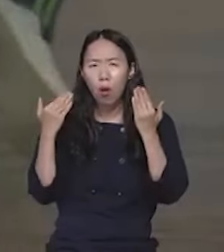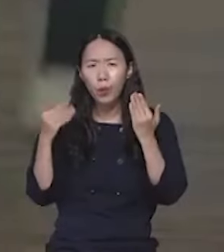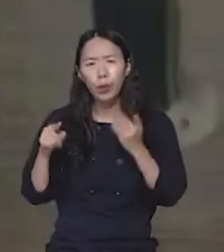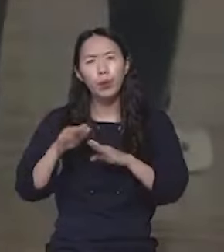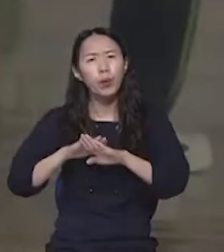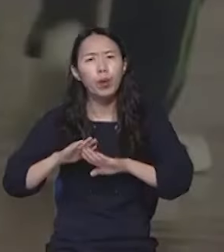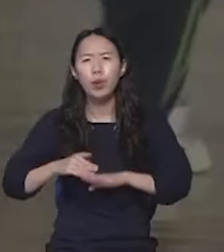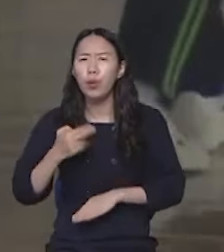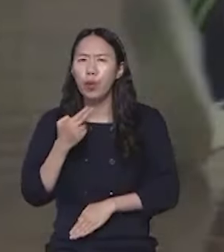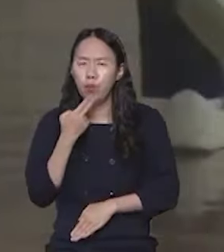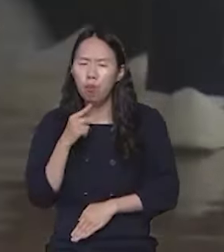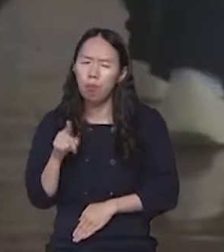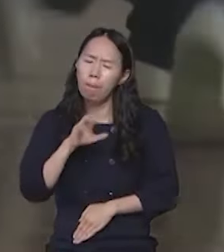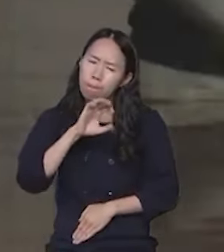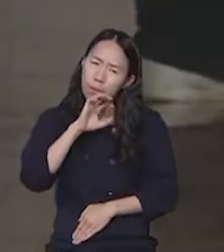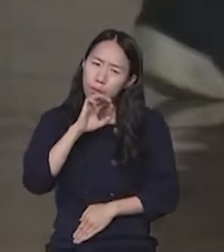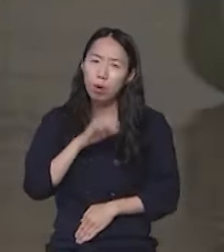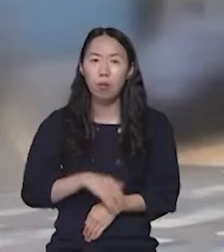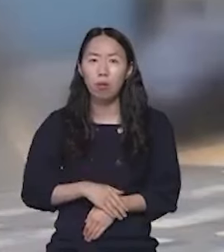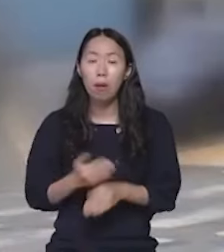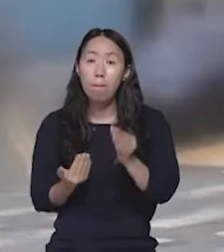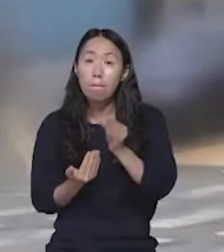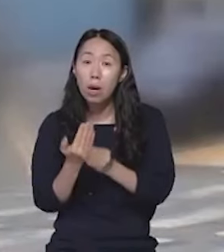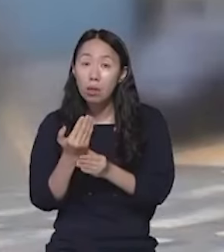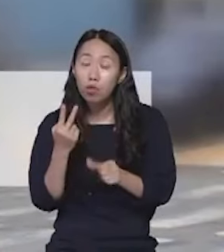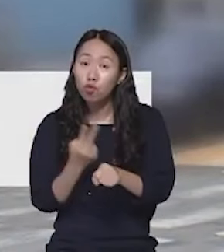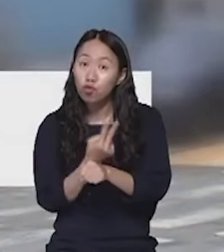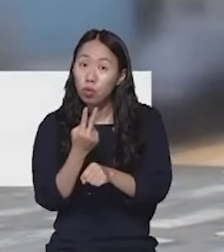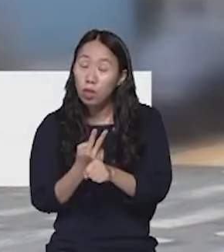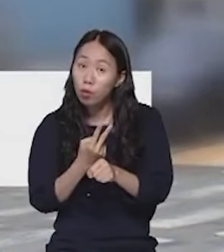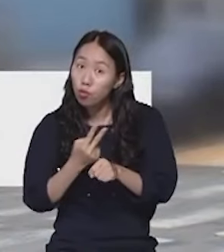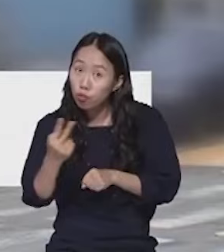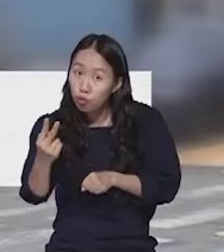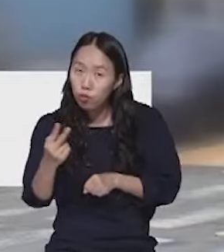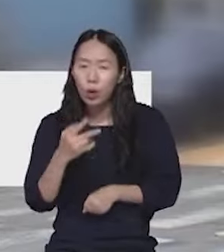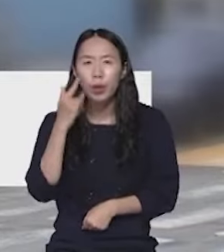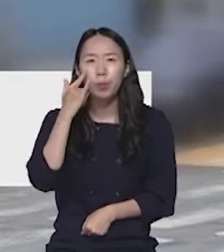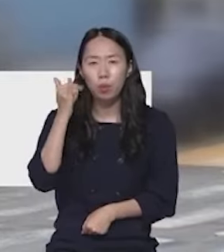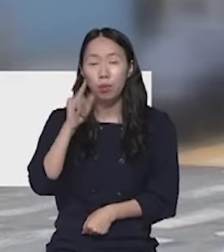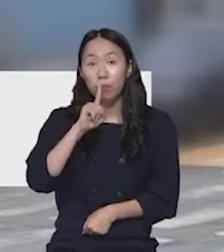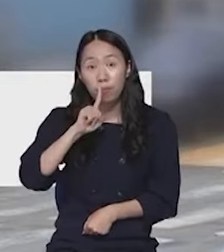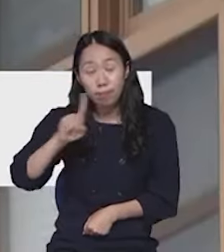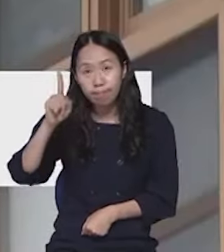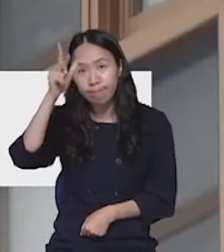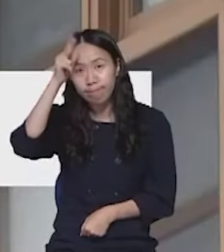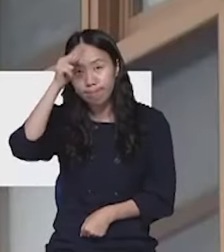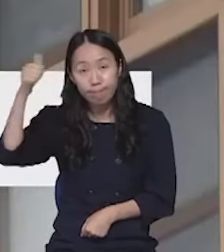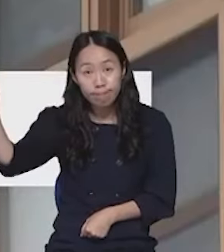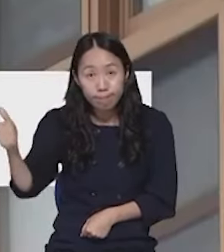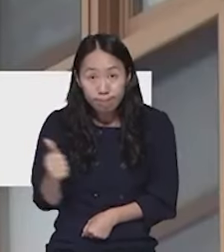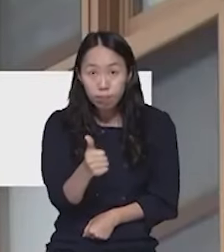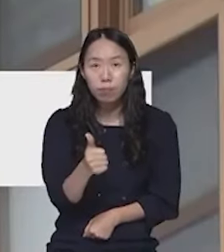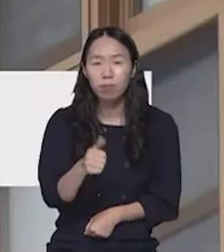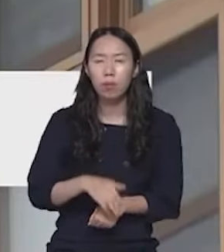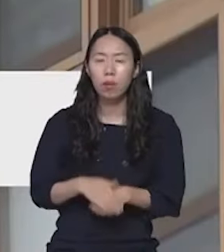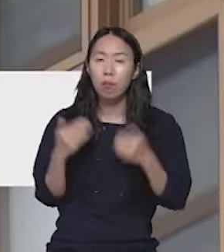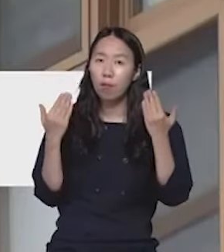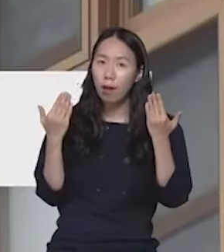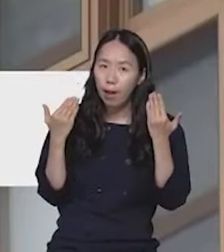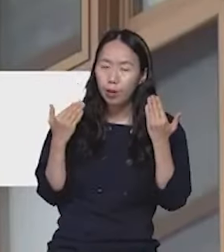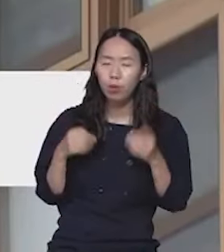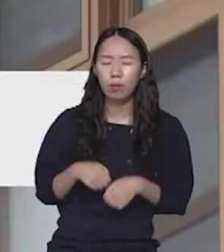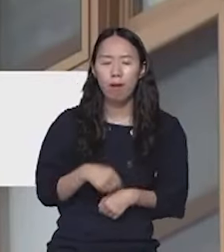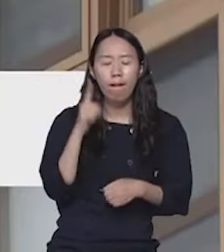불만을 나타냈습니다. 사건 발생 2시간이 지나서야 한 학부모의 신고를 받고 찾아온 경찰들을 학교